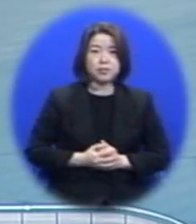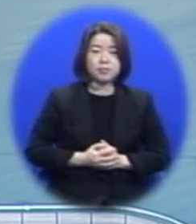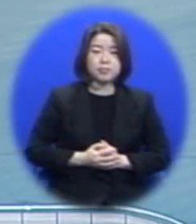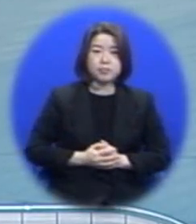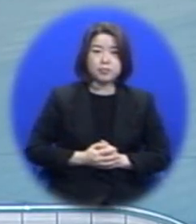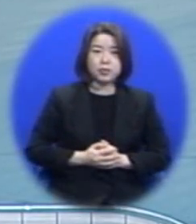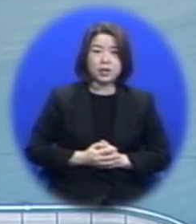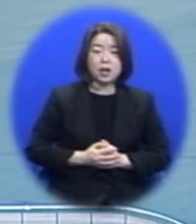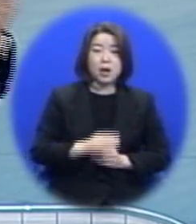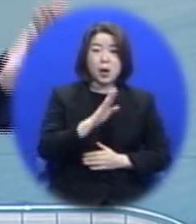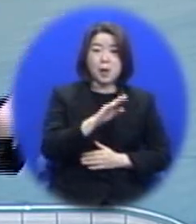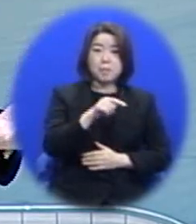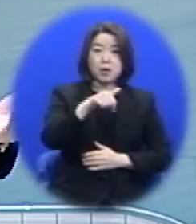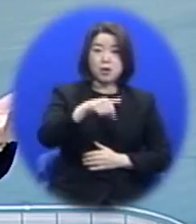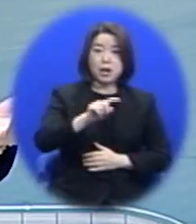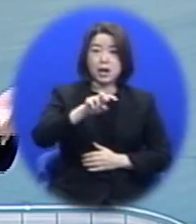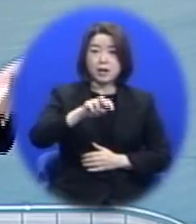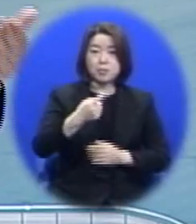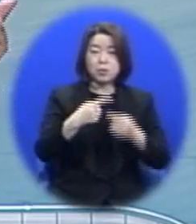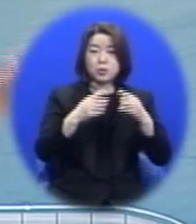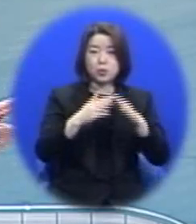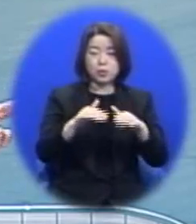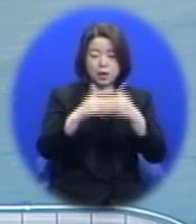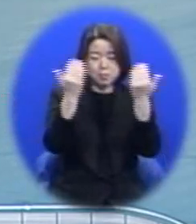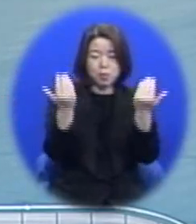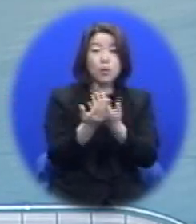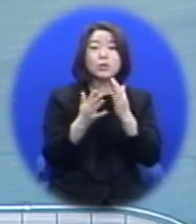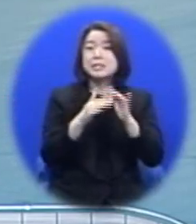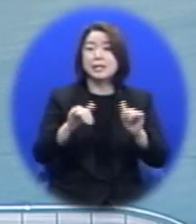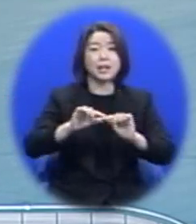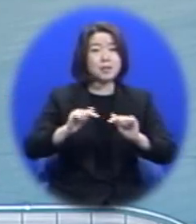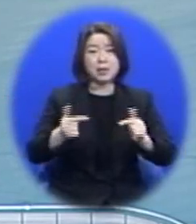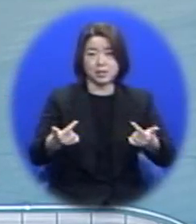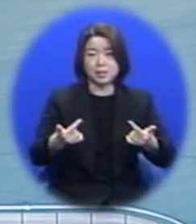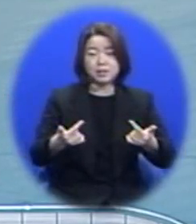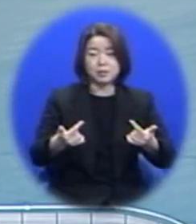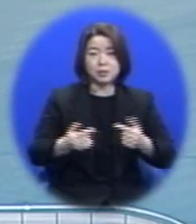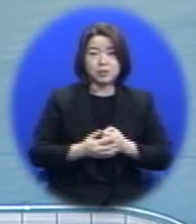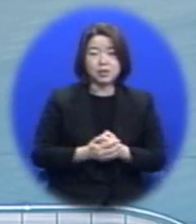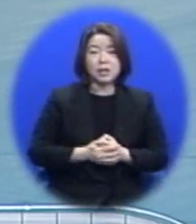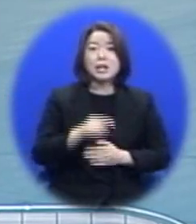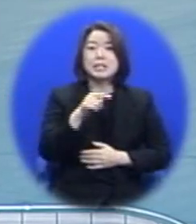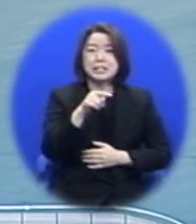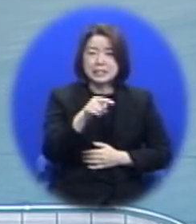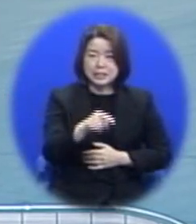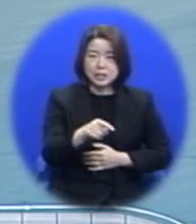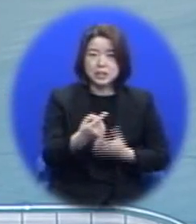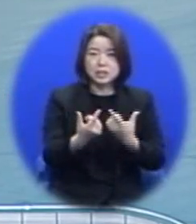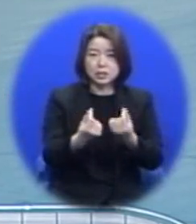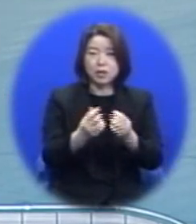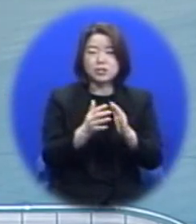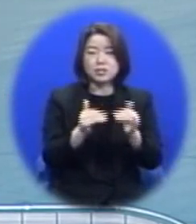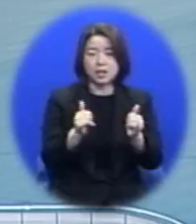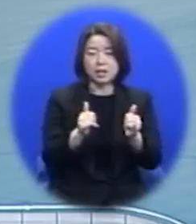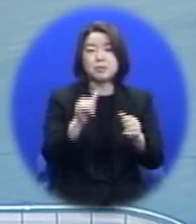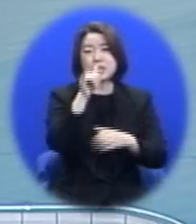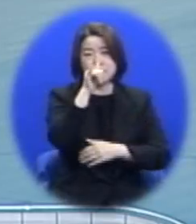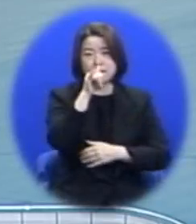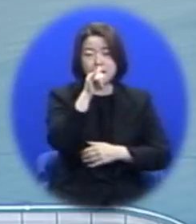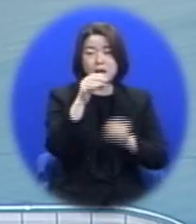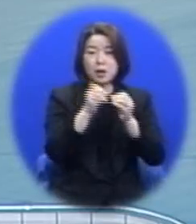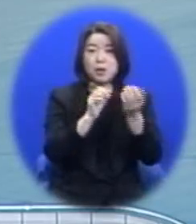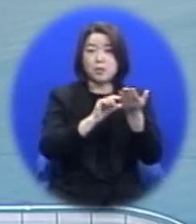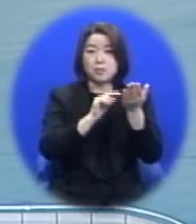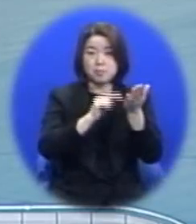물론 버가모 교회의 교인들 전체가 그랬다는 것은 아닌 것 같습니다. 그런 이들이 있다고 표현하신 거 보면